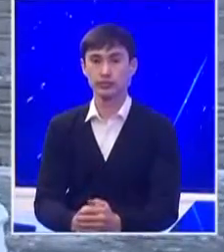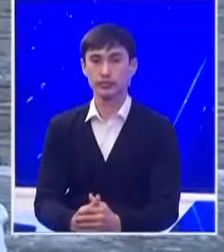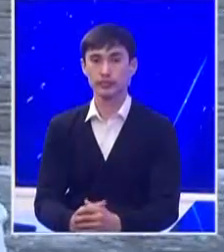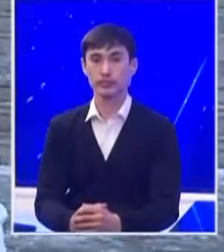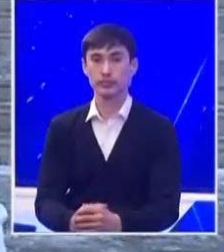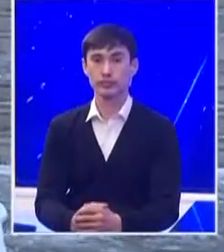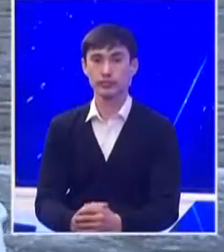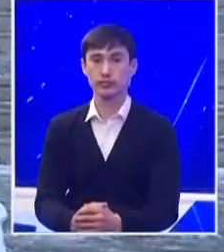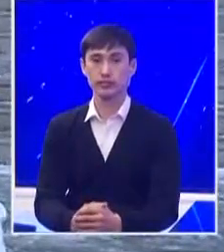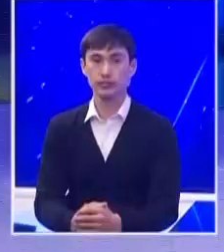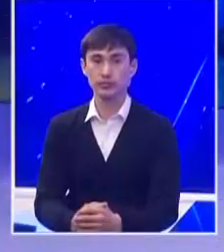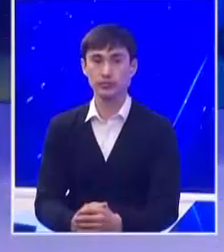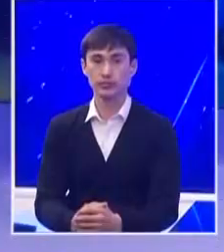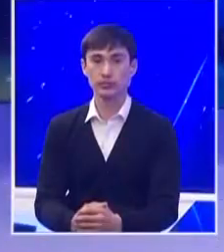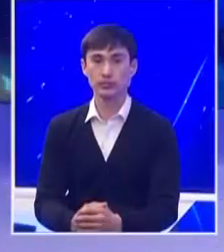телерадиокомпания «ЖТСУ».